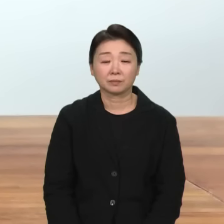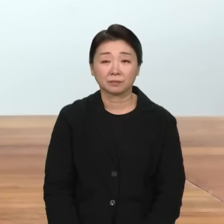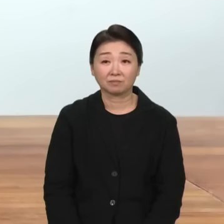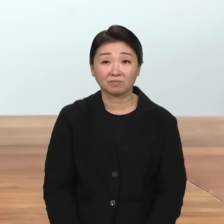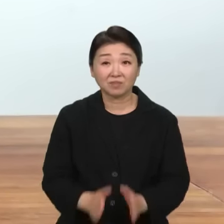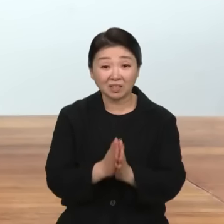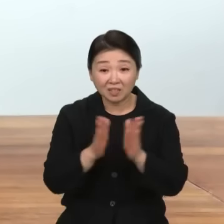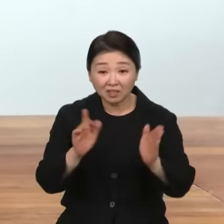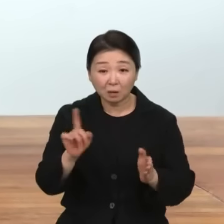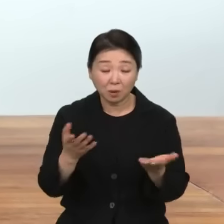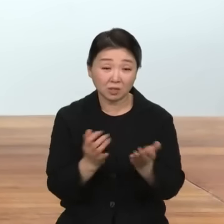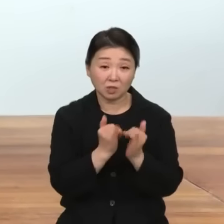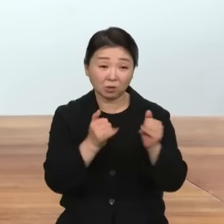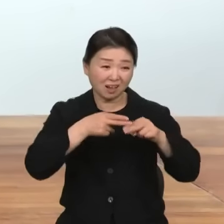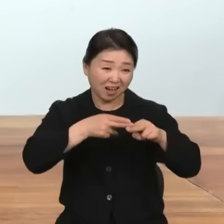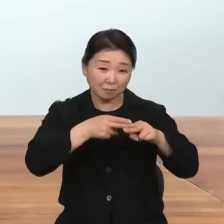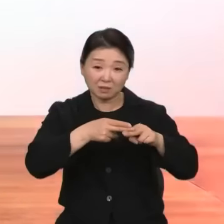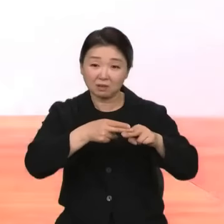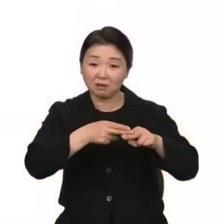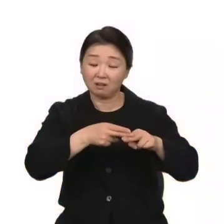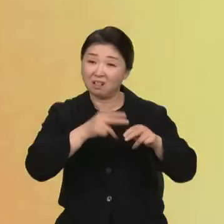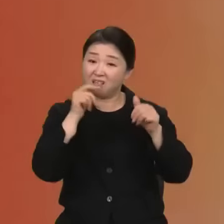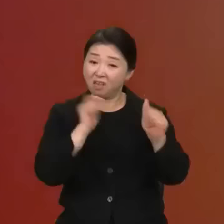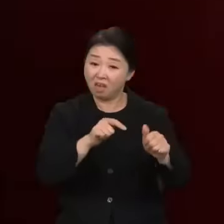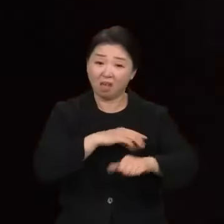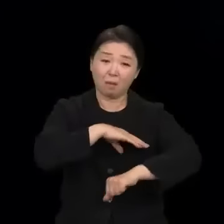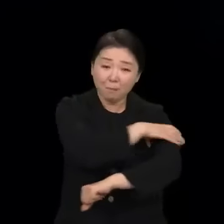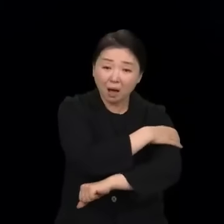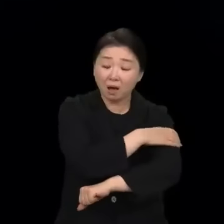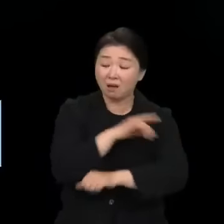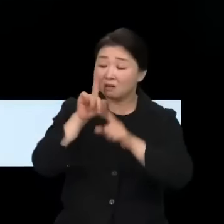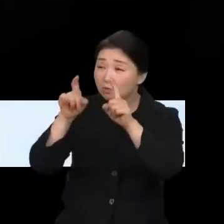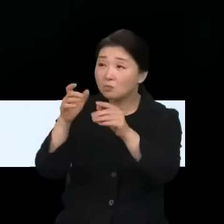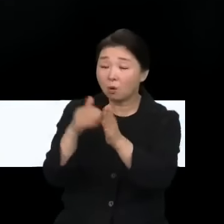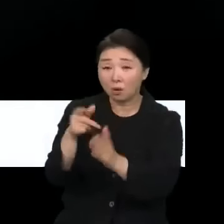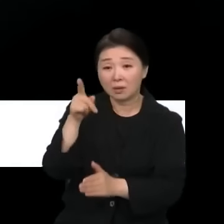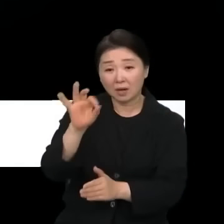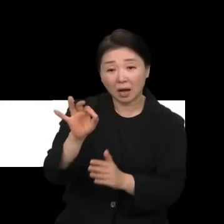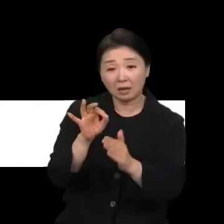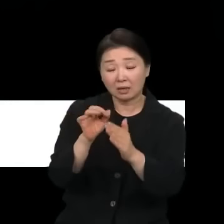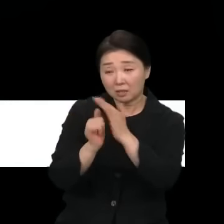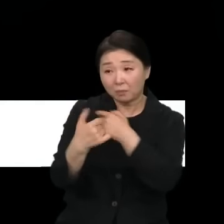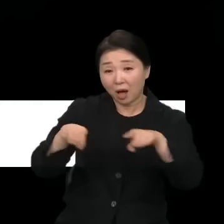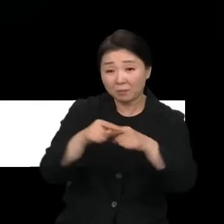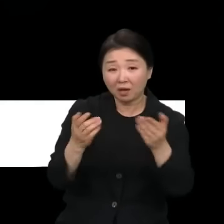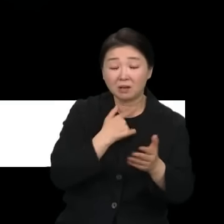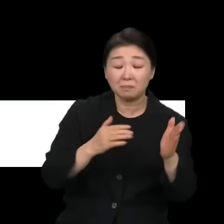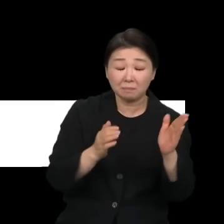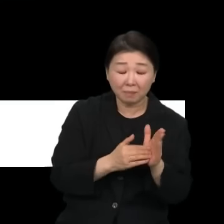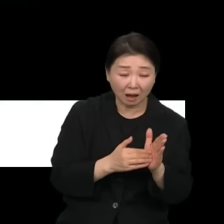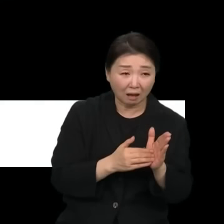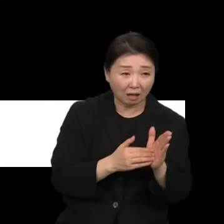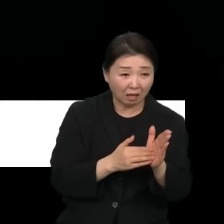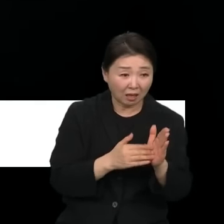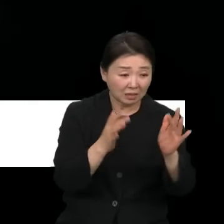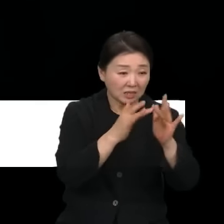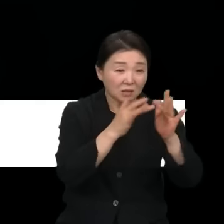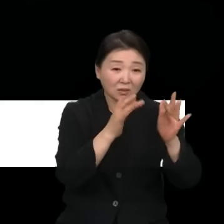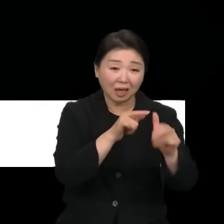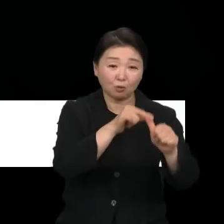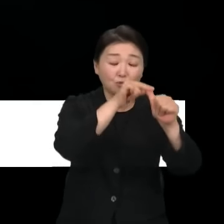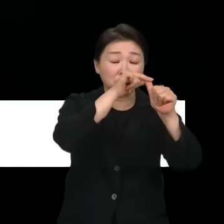시작은 직원들에 대한 갑질 의혹이었습니다. 강형욱 대표와 함께 일했던 직원들이 구인구직 사이트에 적은 내용들이 지난